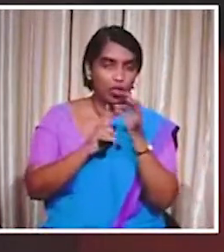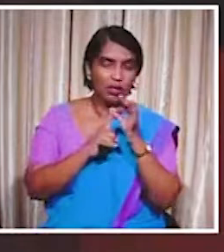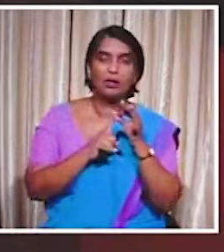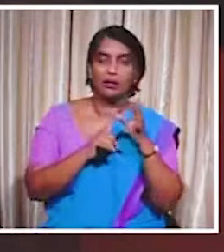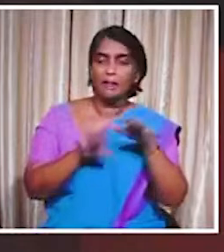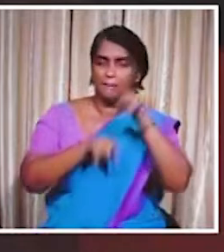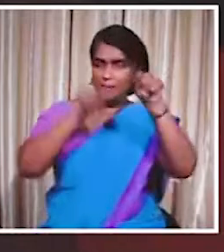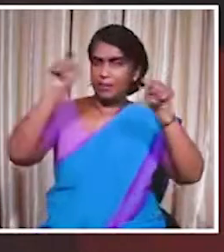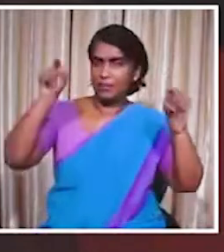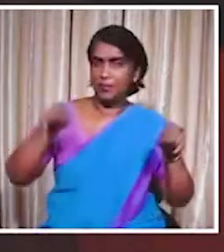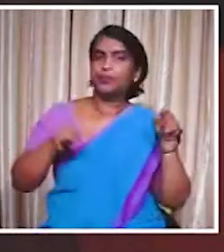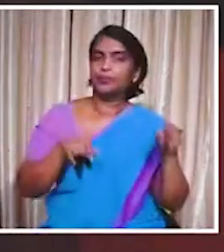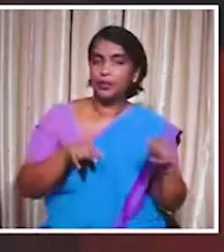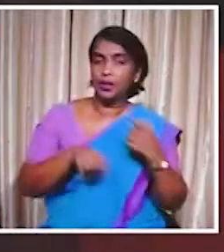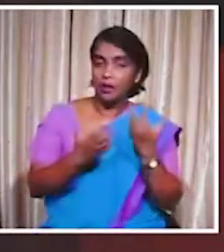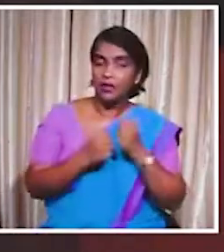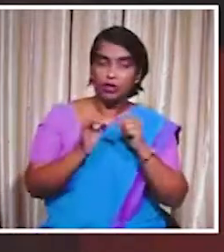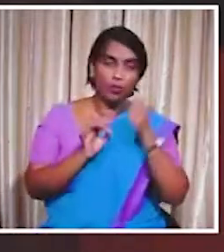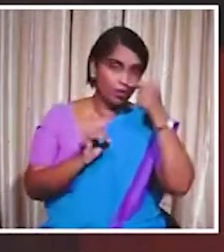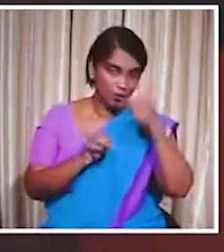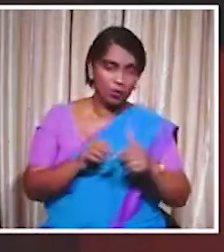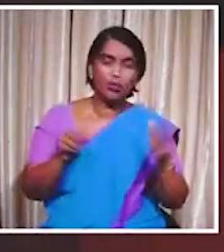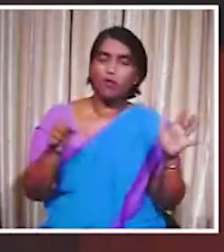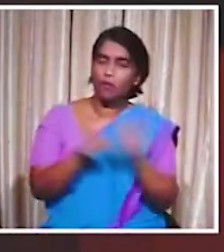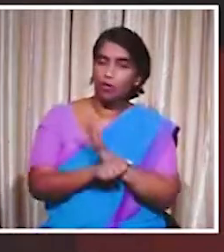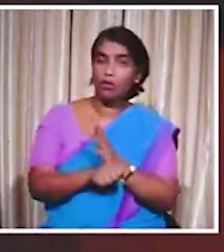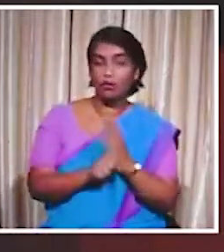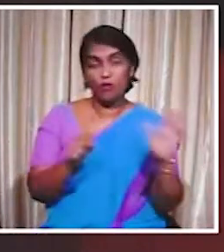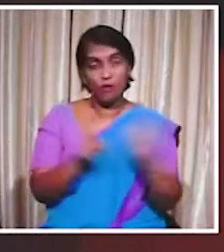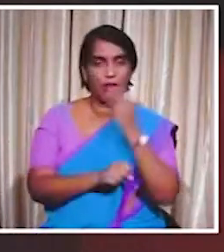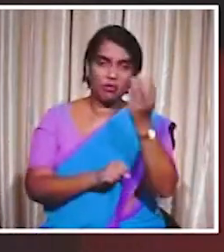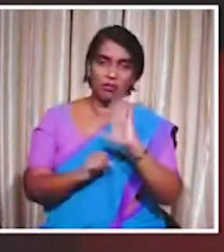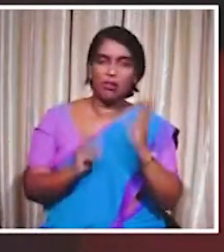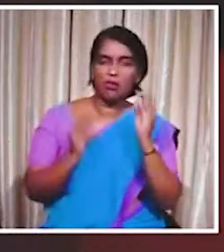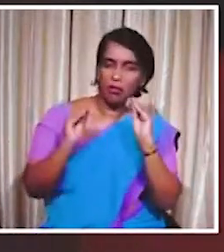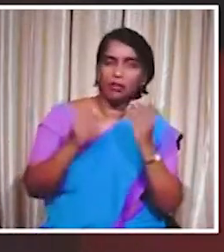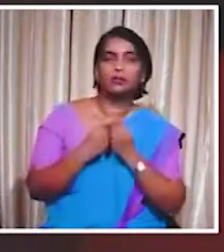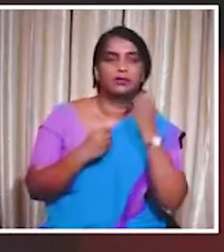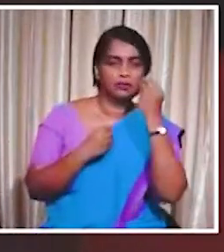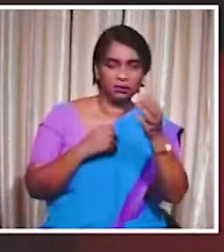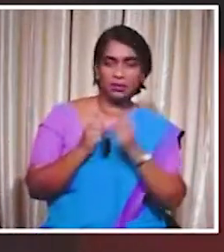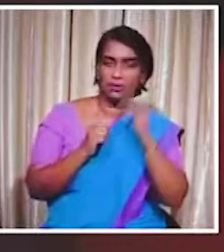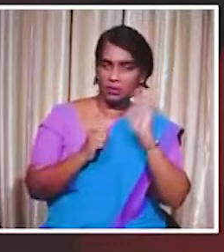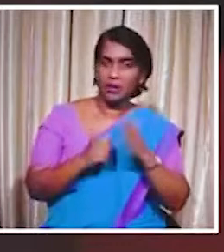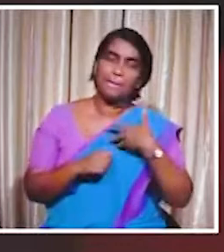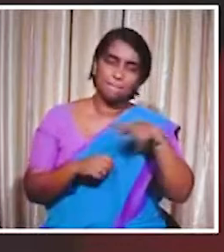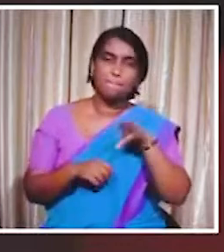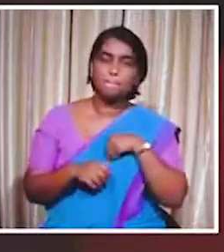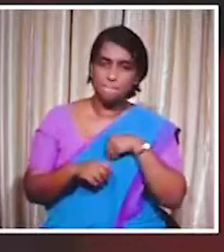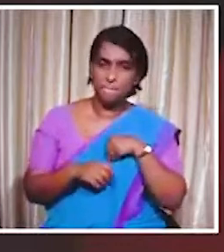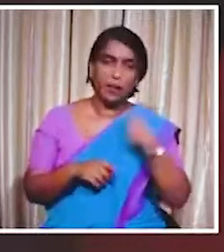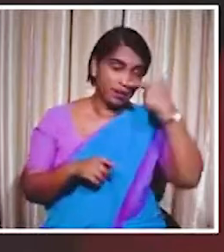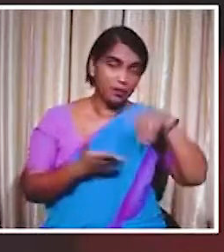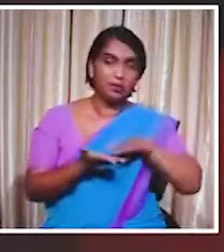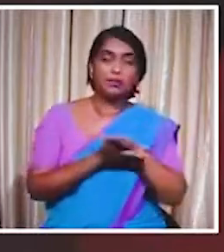වගේ ප්‍රදේශවලට ඒ අවශ්‍ය භූමිතෙල් සම්පූර්ණ අවස්ථාවේ නොමැති වුණත් අපි යම්කිසි ප්‍රමාණයක් ලබා දෙන්න කටයුතු කරා. නමුත් මම පිළිගන්නවා